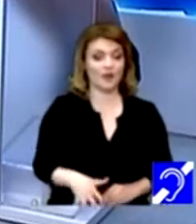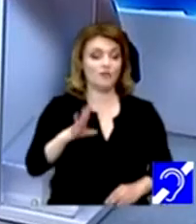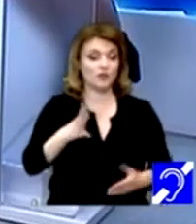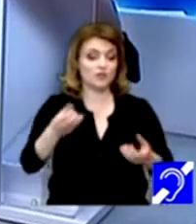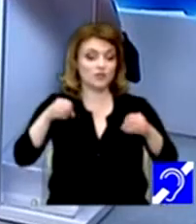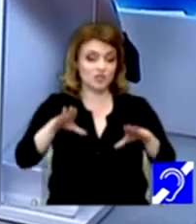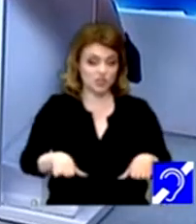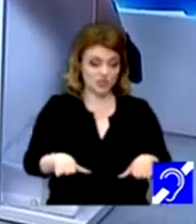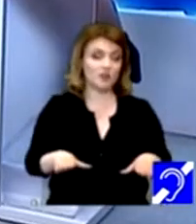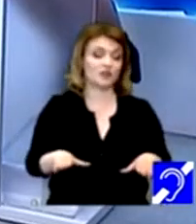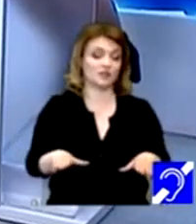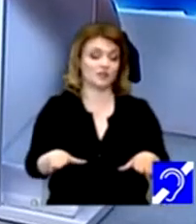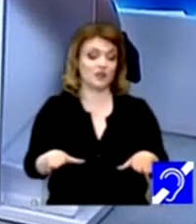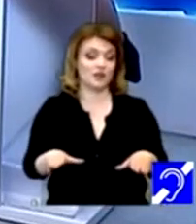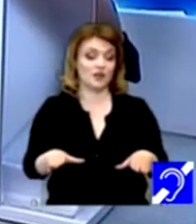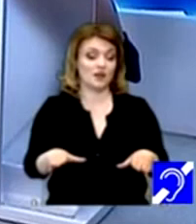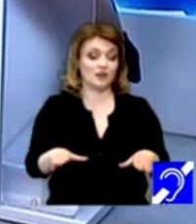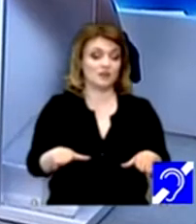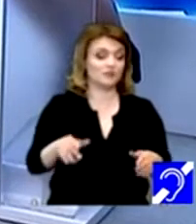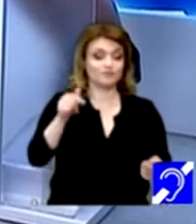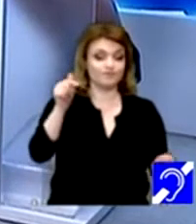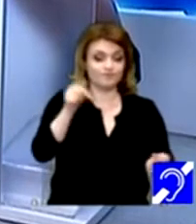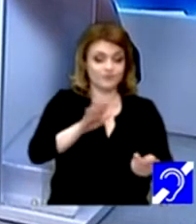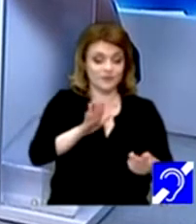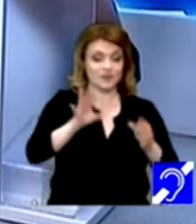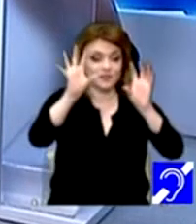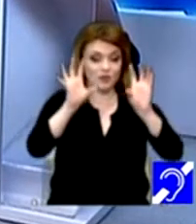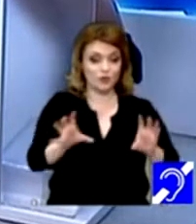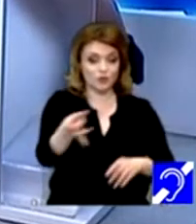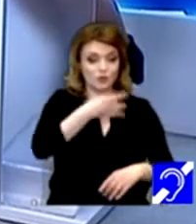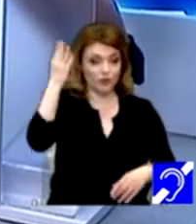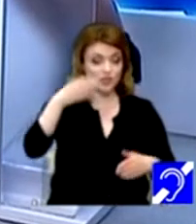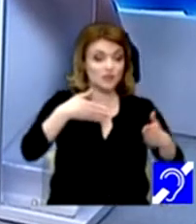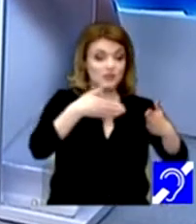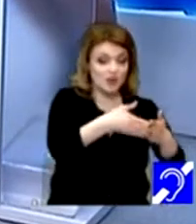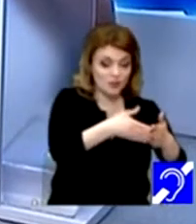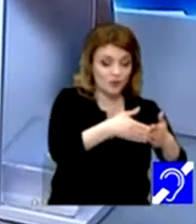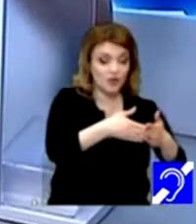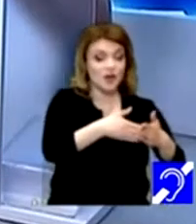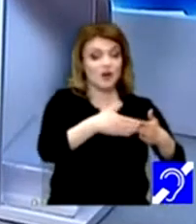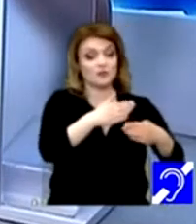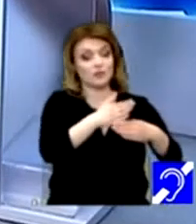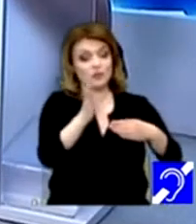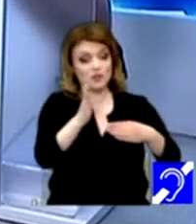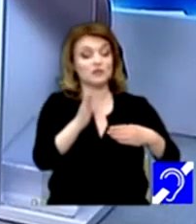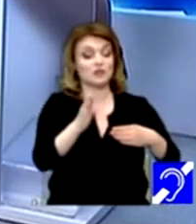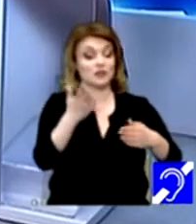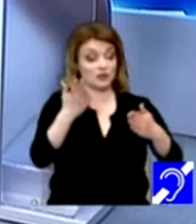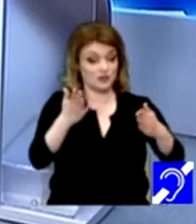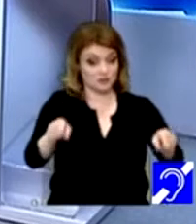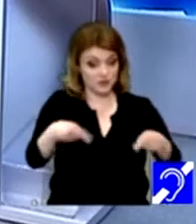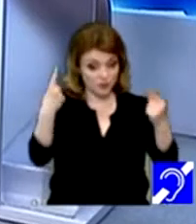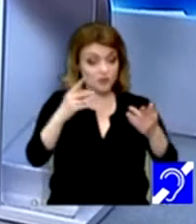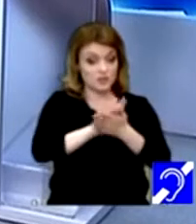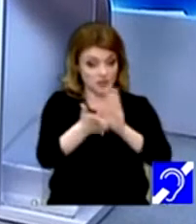de legislația Republicii Moldova, unde se menționează de termenul maximal care se impune în caz de stare de urgență de 60